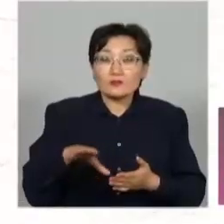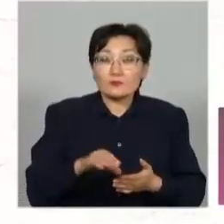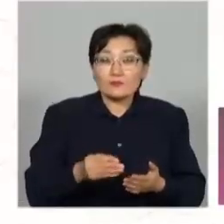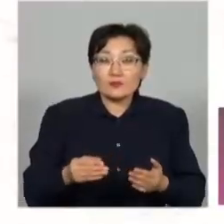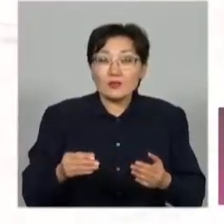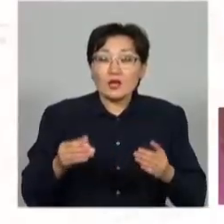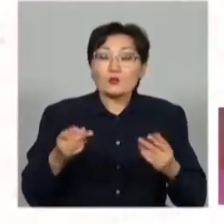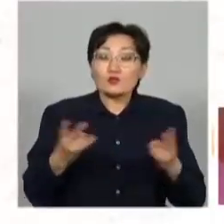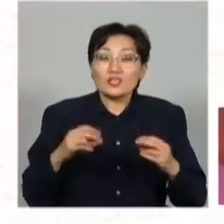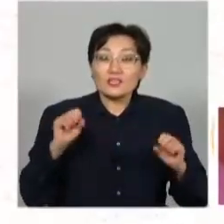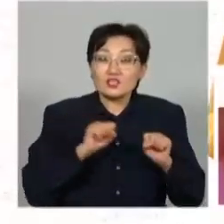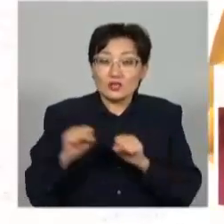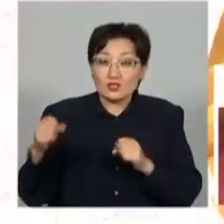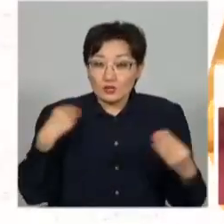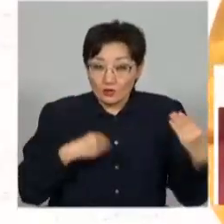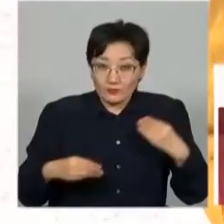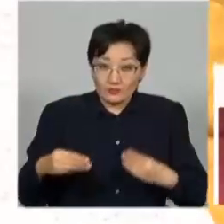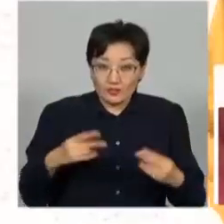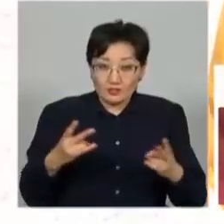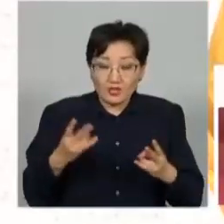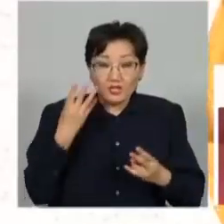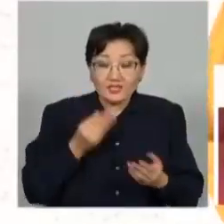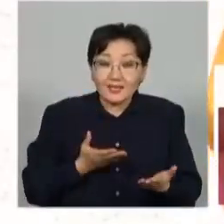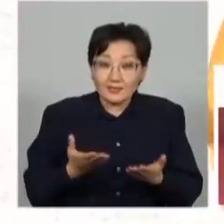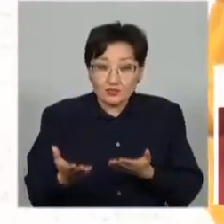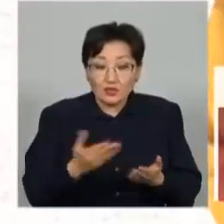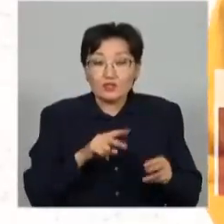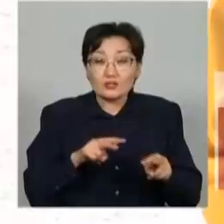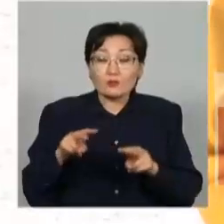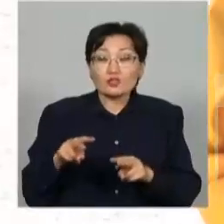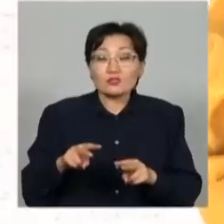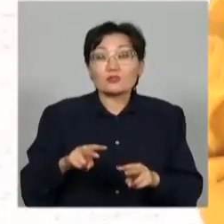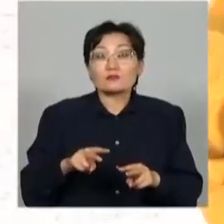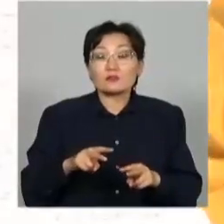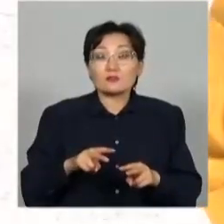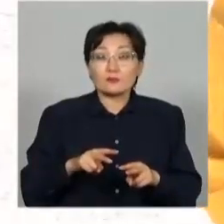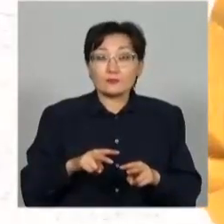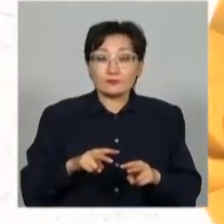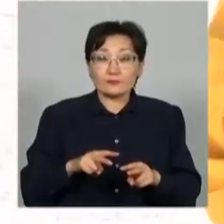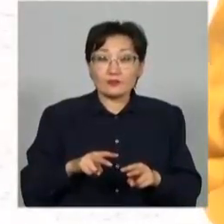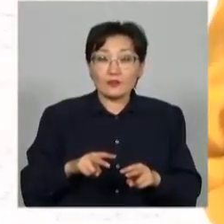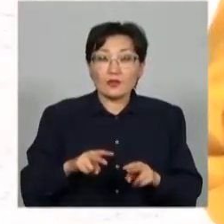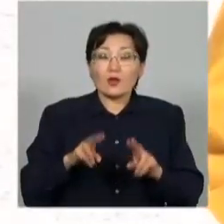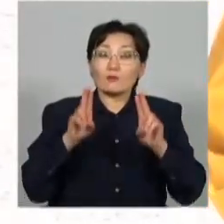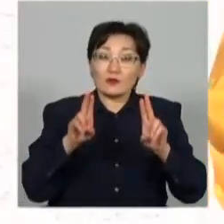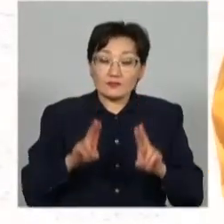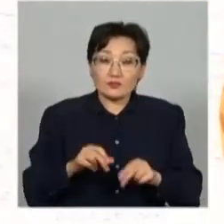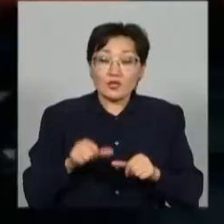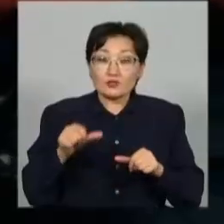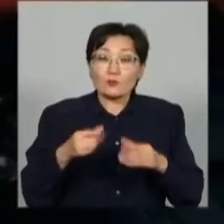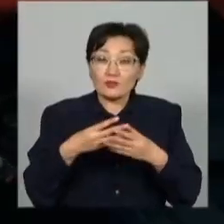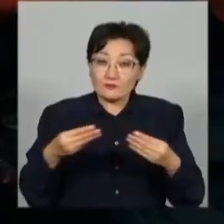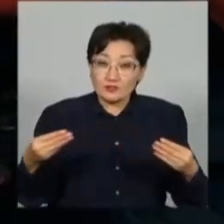шлеме, в обмундировании и соблюдать осторожность, особенно